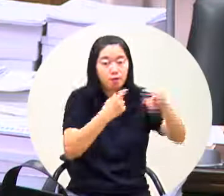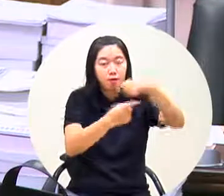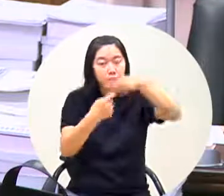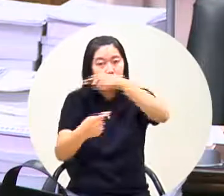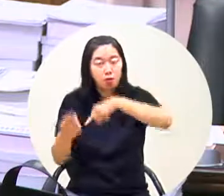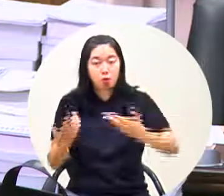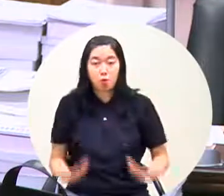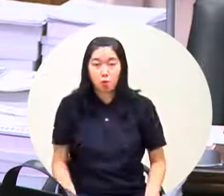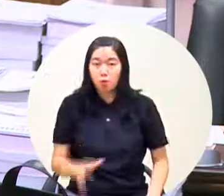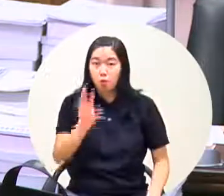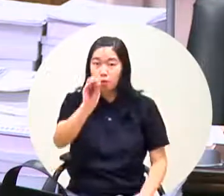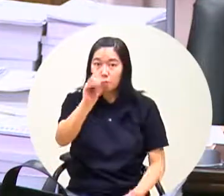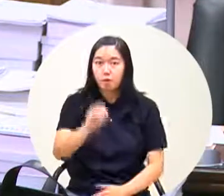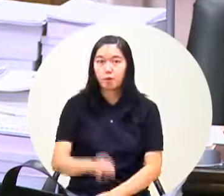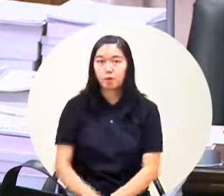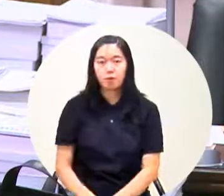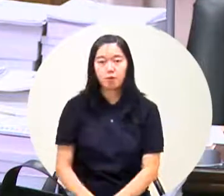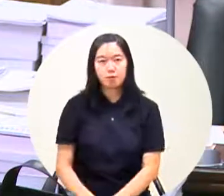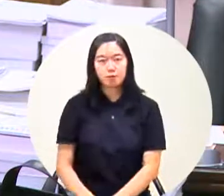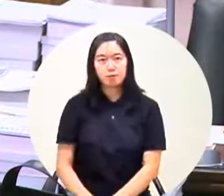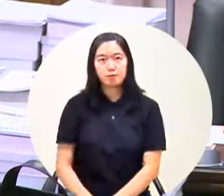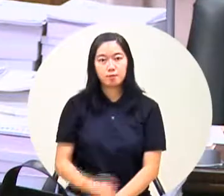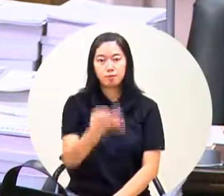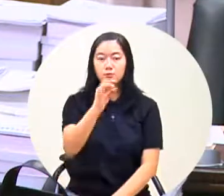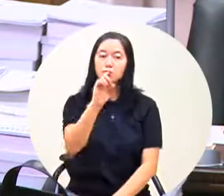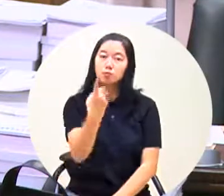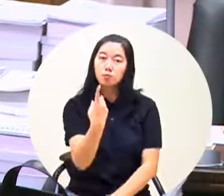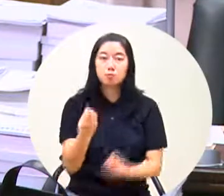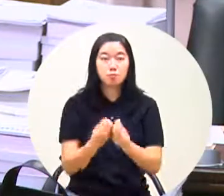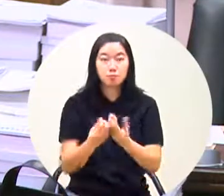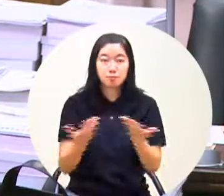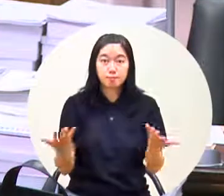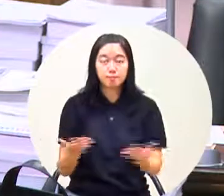都有没有？那钱从哪里来？